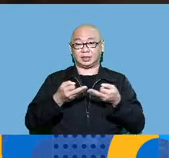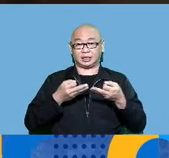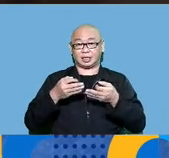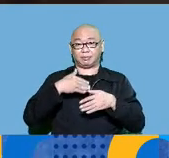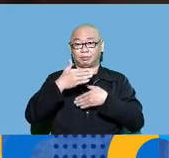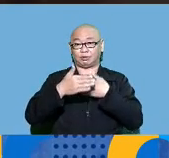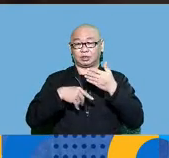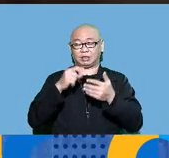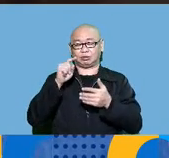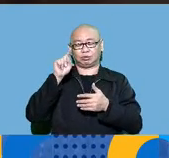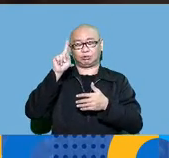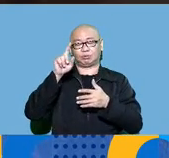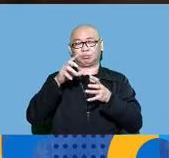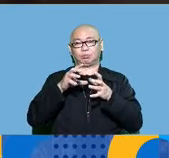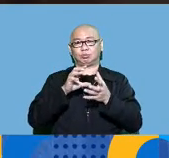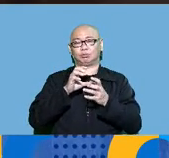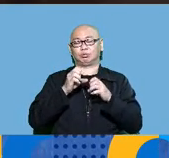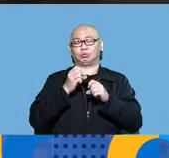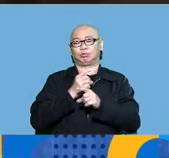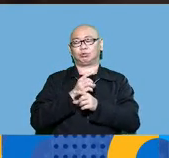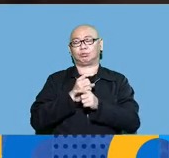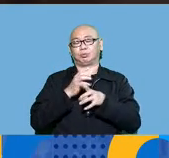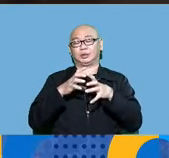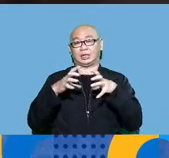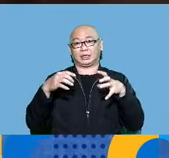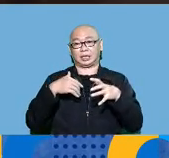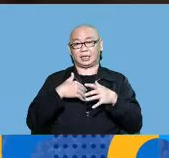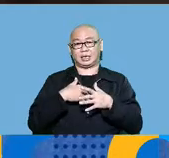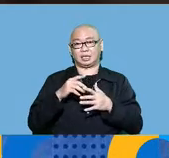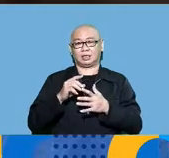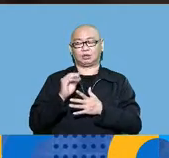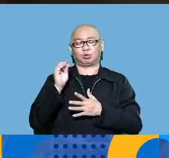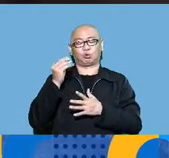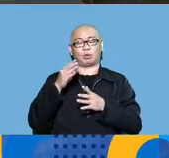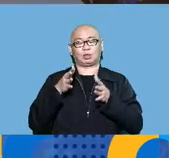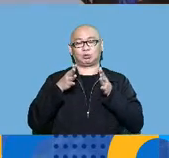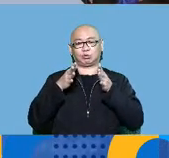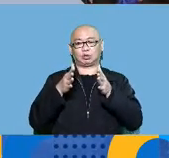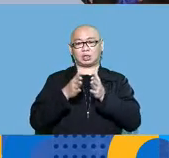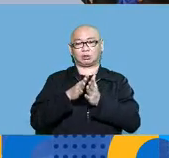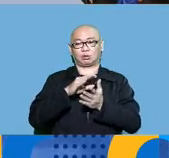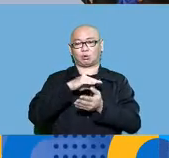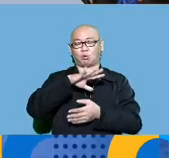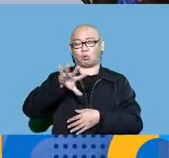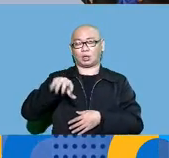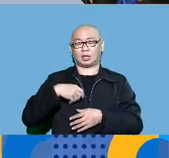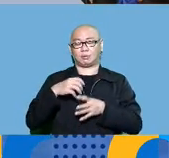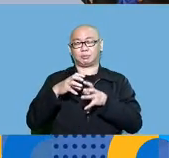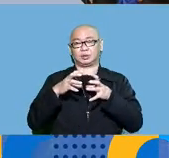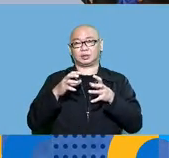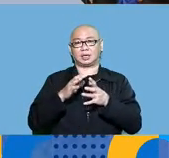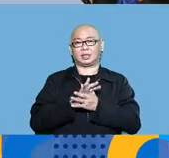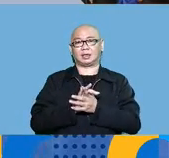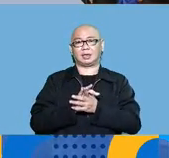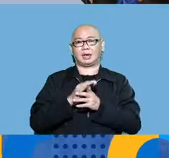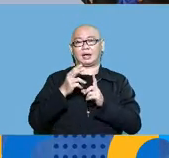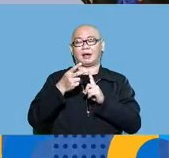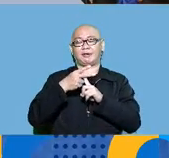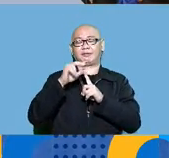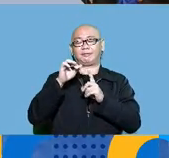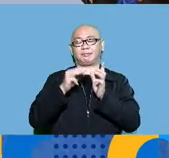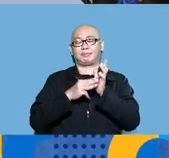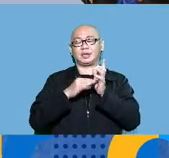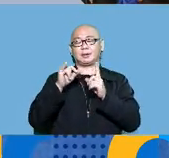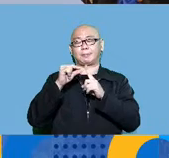proses pengusulan guru besar saya. Ketua Jurusan dan seluruh keluarga besar Jurusan Biologi FMIPA UNES, yang